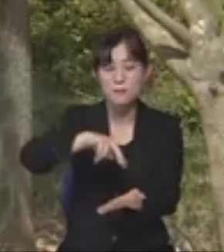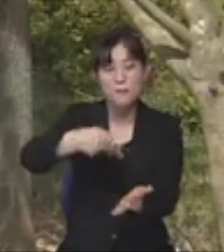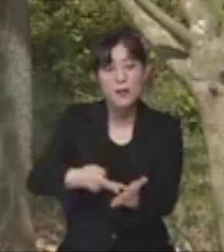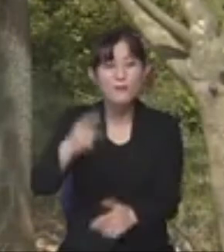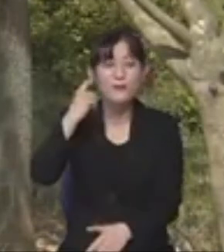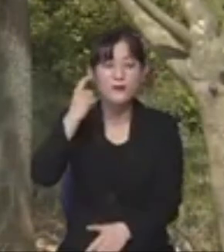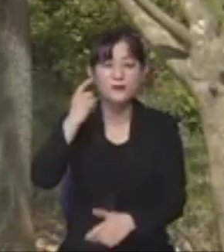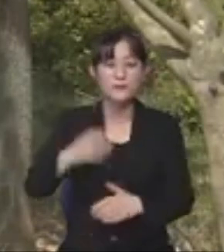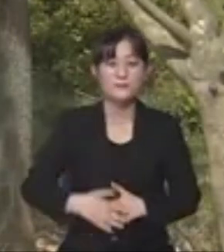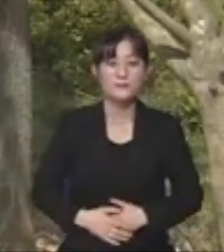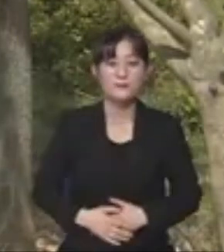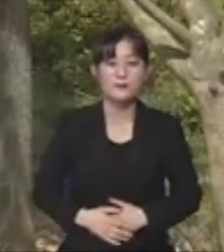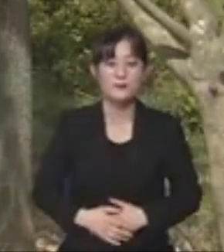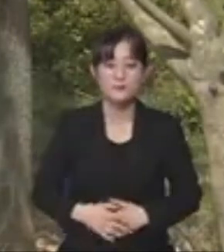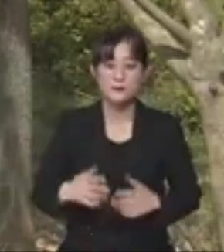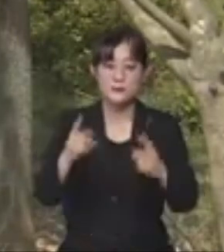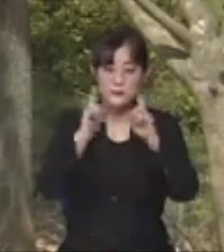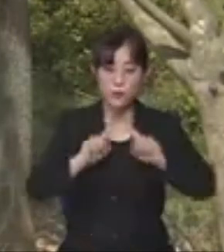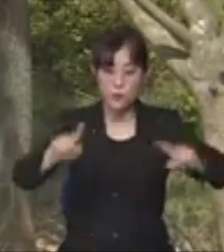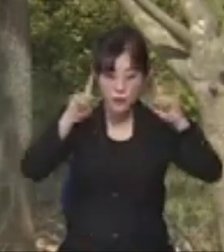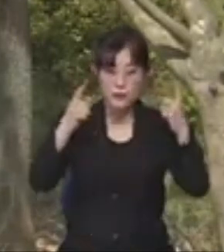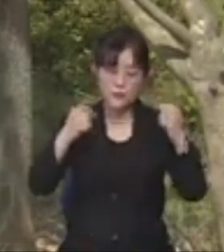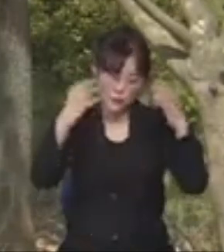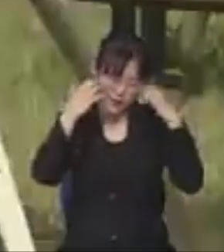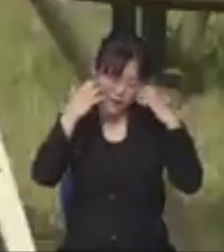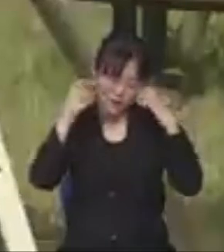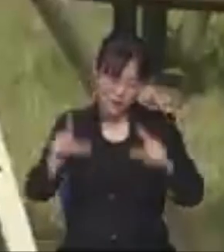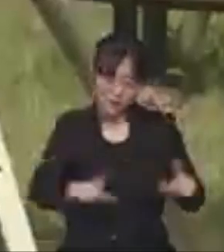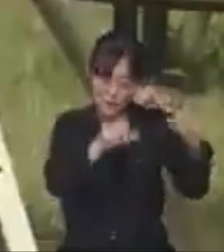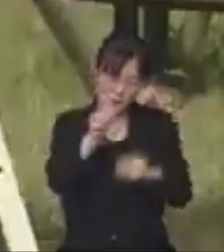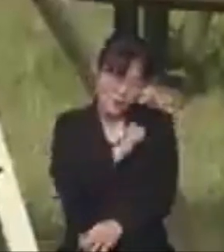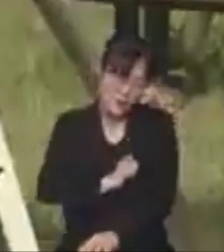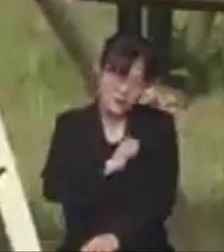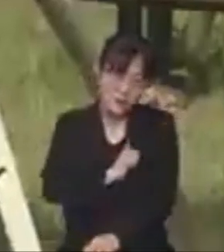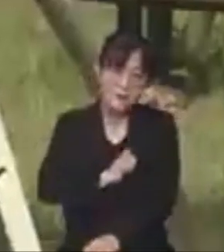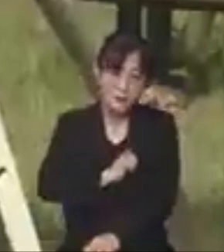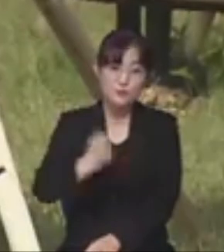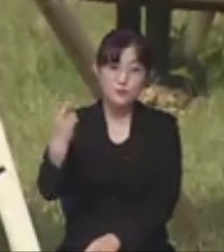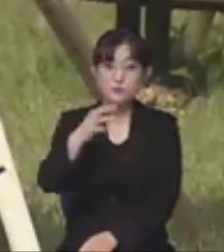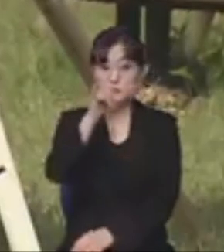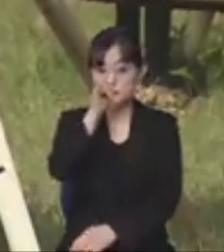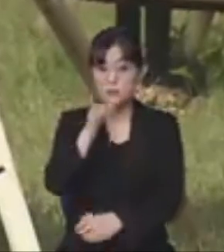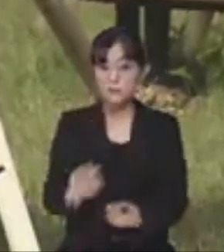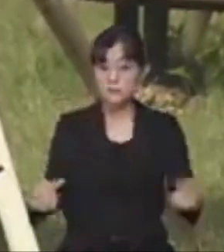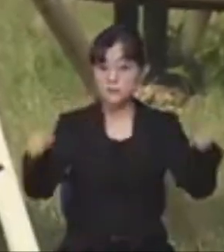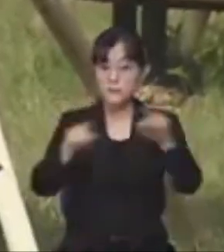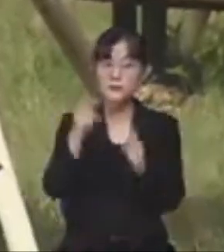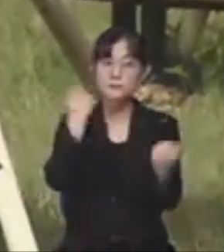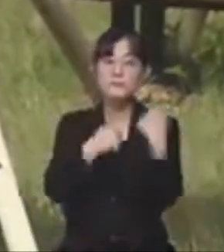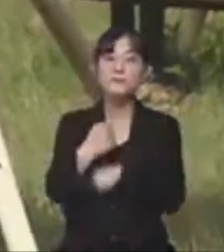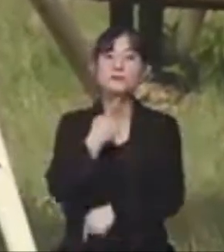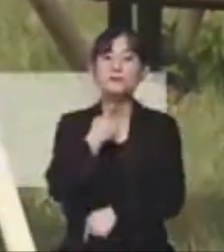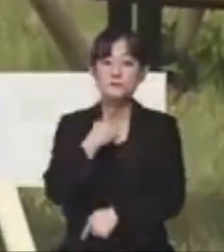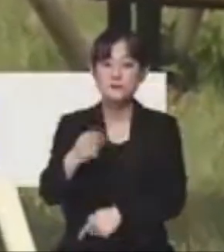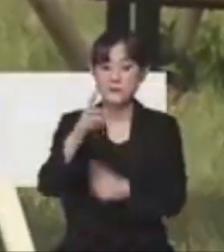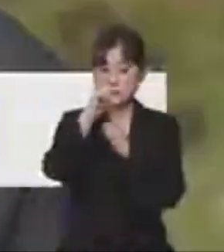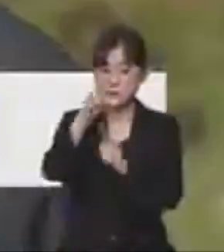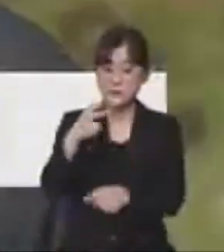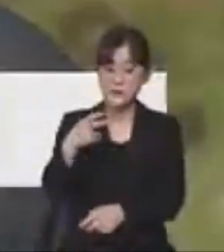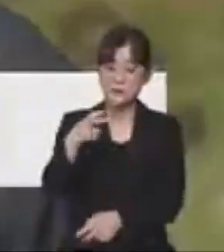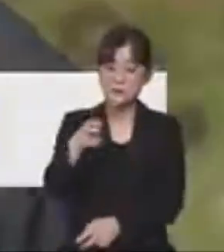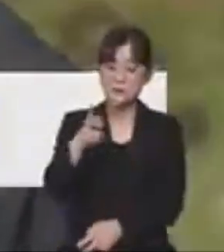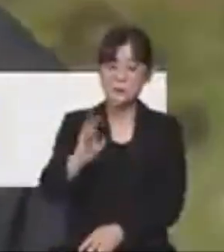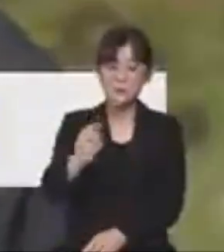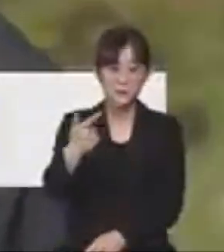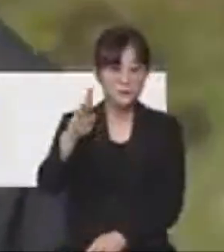지옥 같은 시간을 견뎌야 했던 건 이들뿐만이 아니었습니다. 함께 사고를 당했던 이명남 씨는 겨우